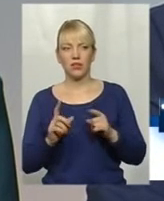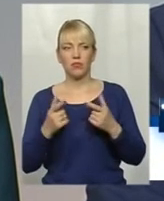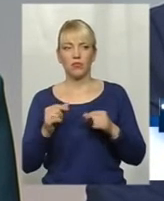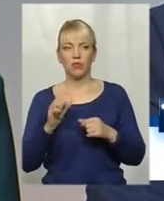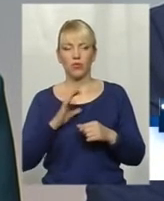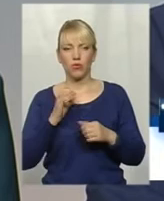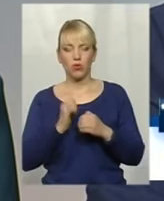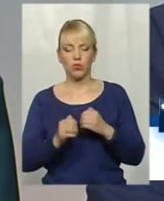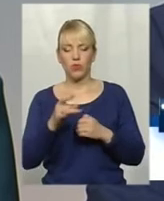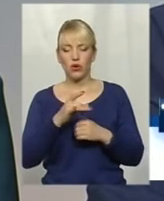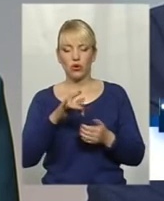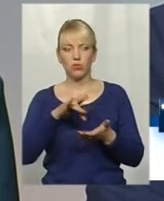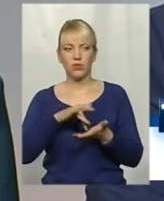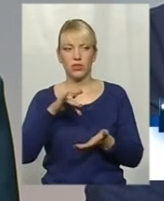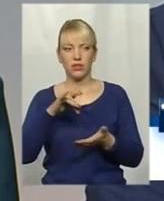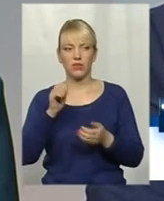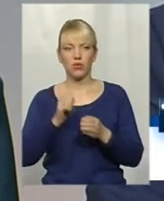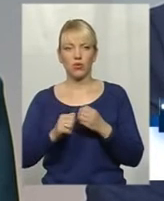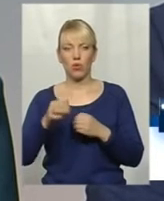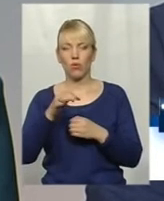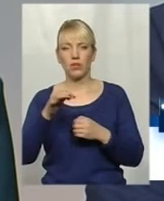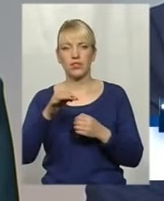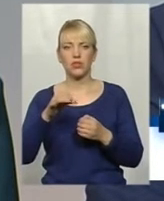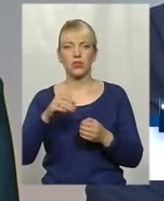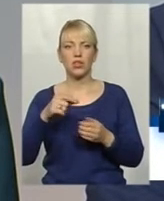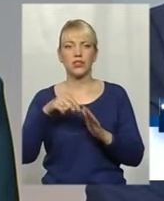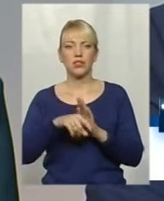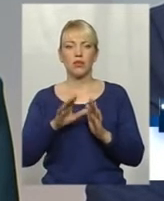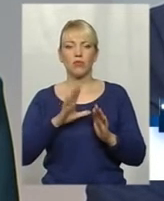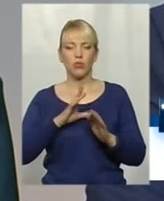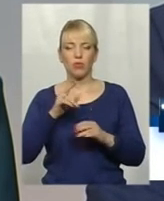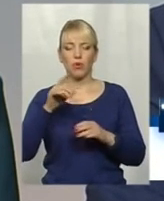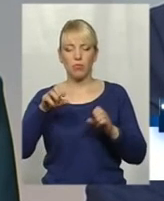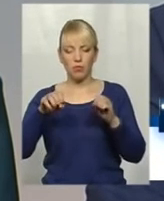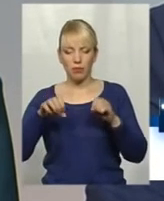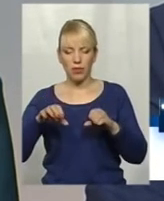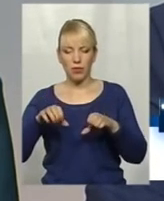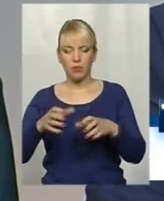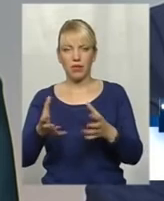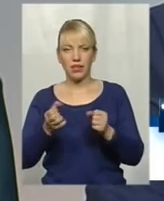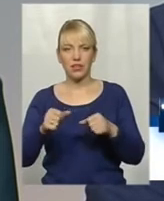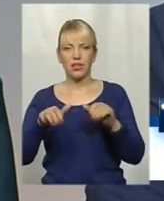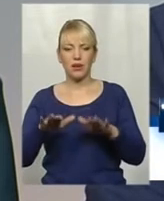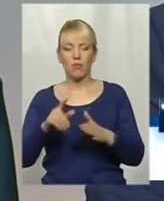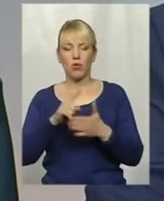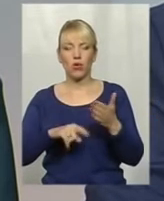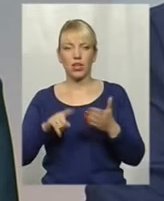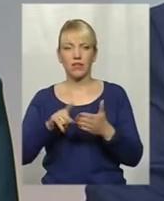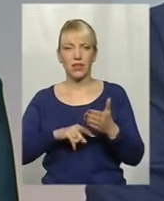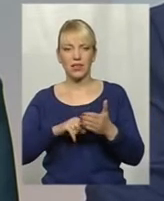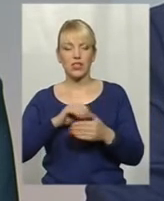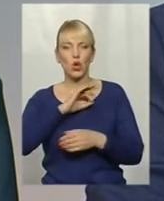кожному районному центрі, в кожному навіть місті обласного значення, прийнято рішення про ліквідацію управління юстиції, передача частини цих